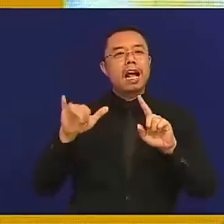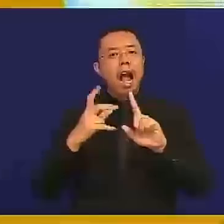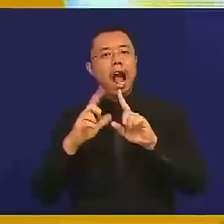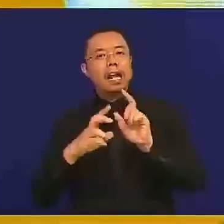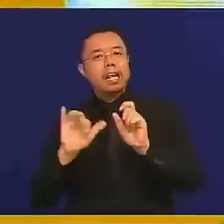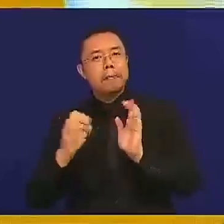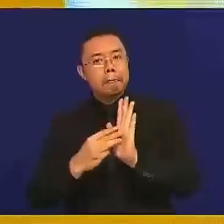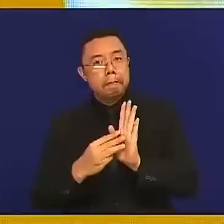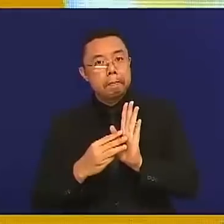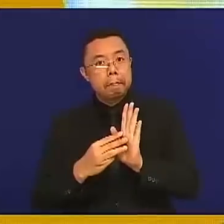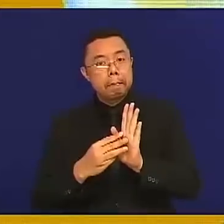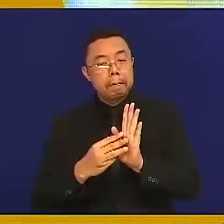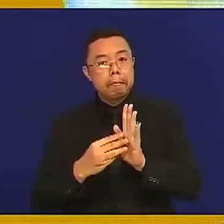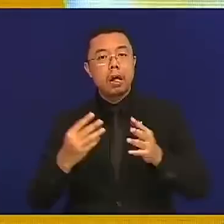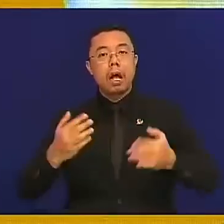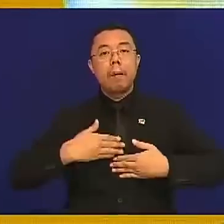Nismat Hayim.